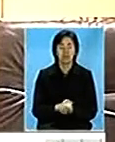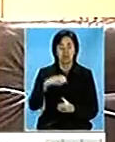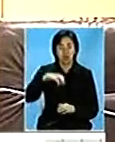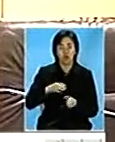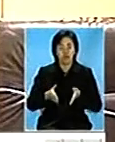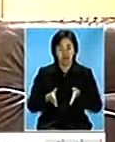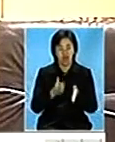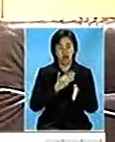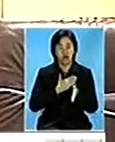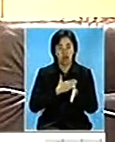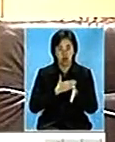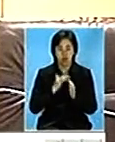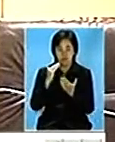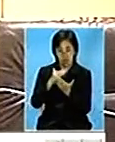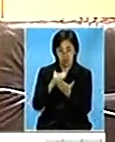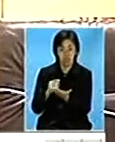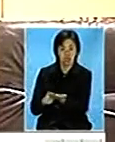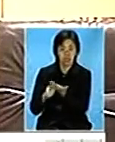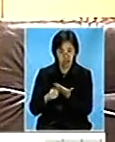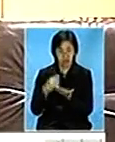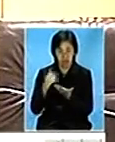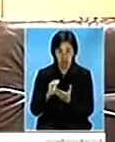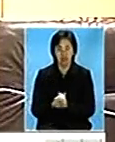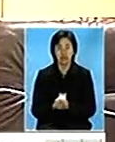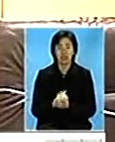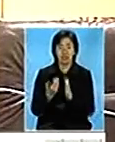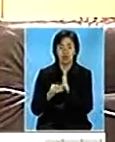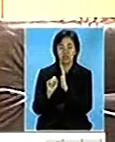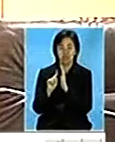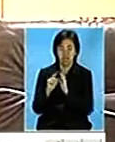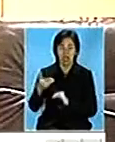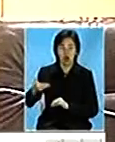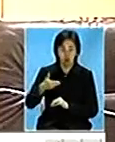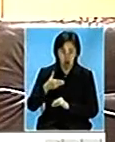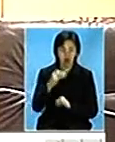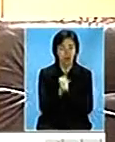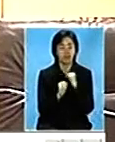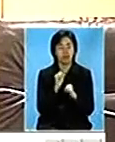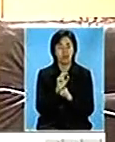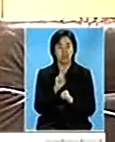ชนบทได้รับคำขอรับการสนับสนุนจากจังหวัดศรีสะเกษเมื่อปี